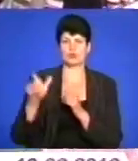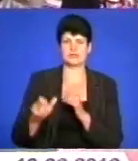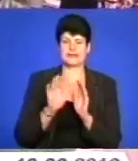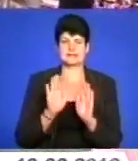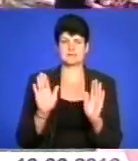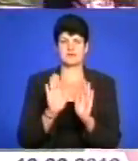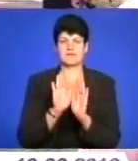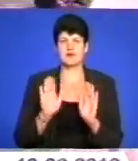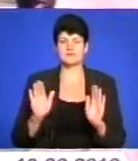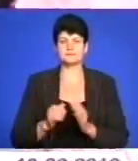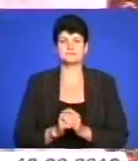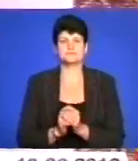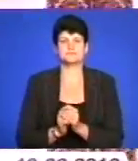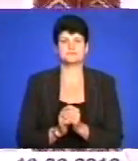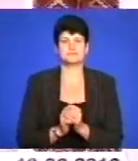Співаємо. Так, так. Інструмент господаря.